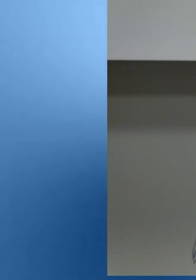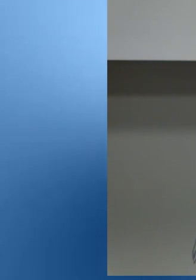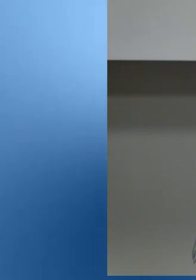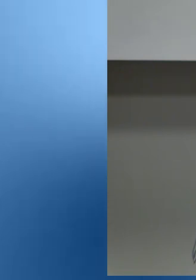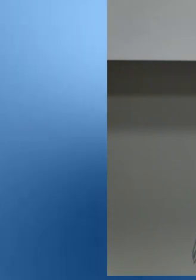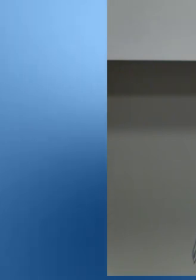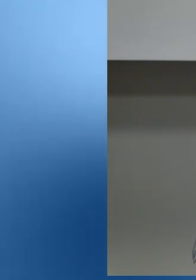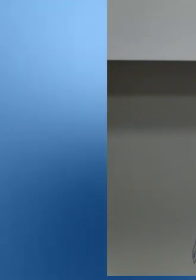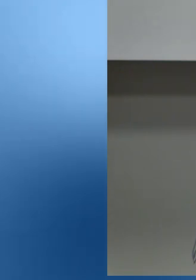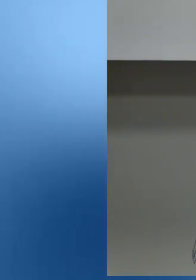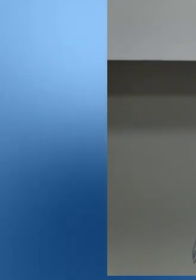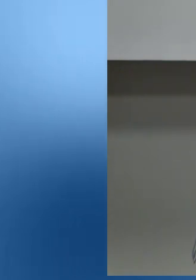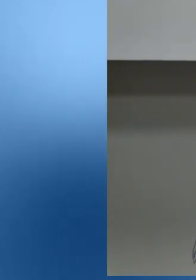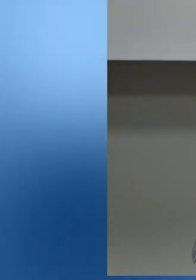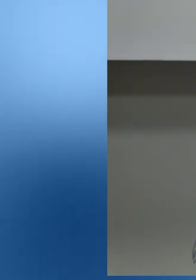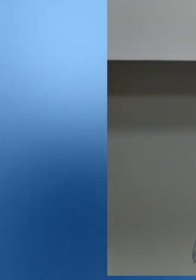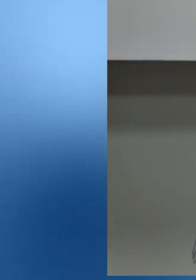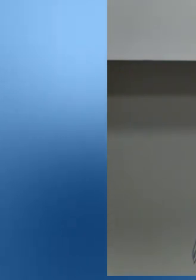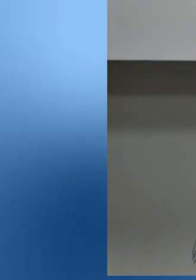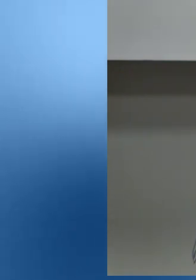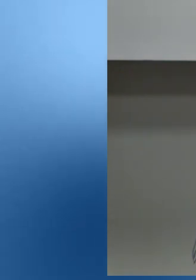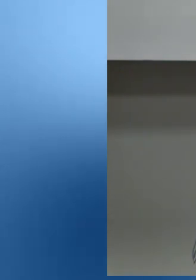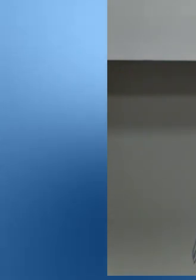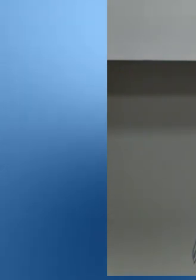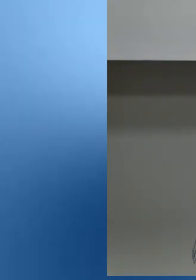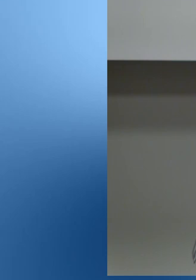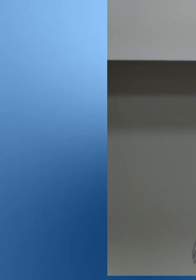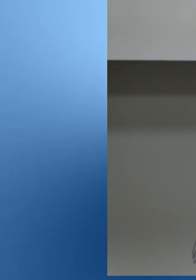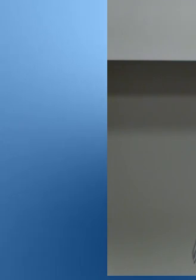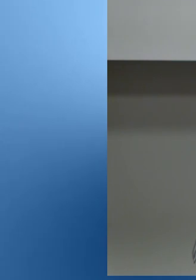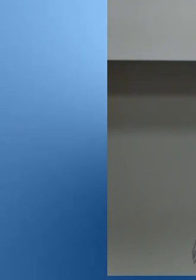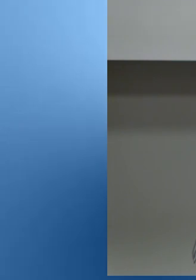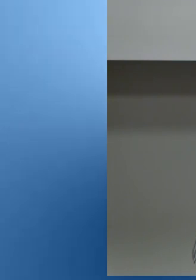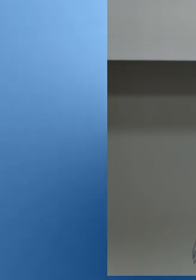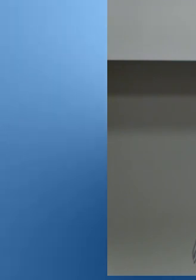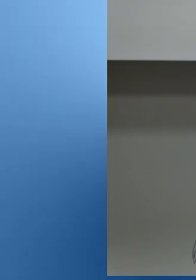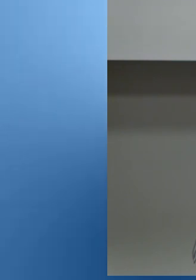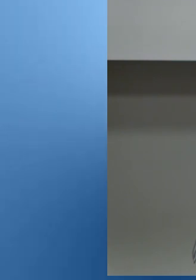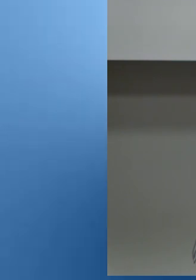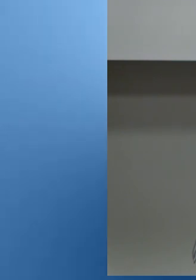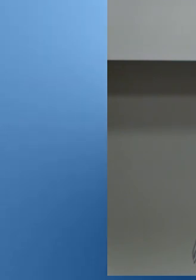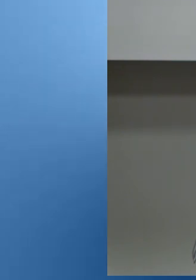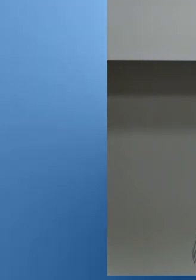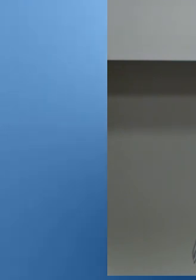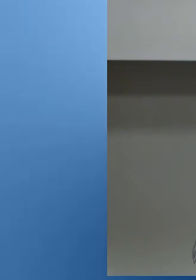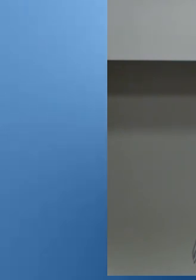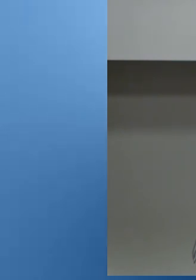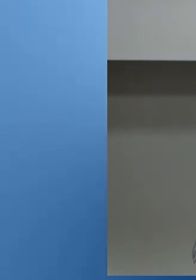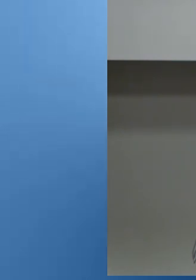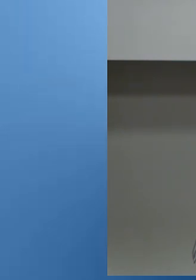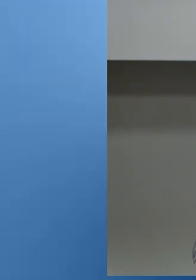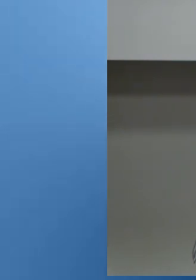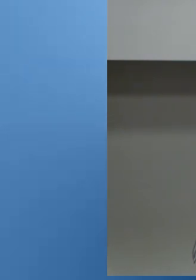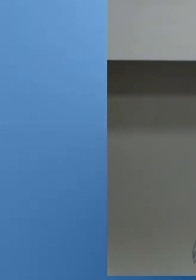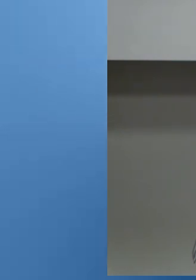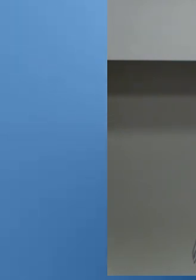13 NPPV de Madame HMOs et il s'agit d'alimentation et l'approbation de l'entrée de la ville